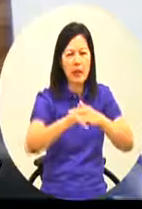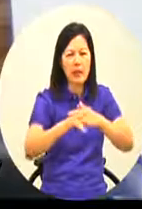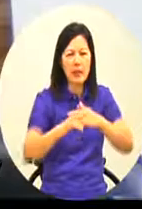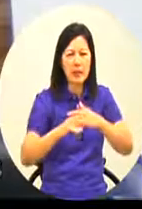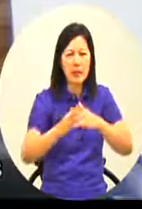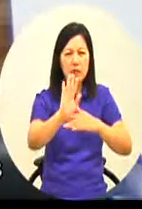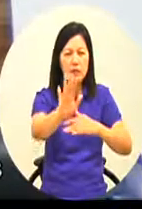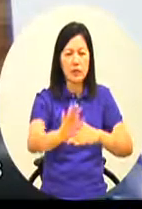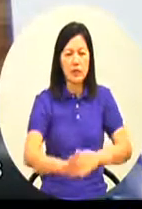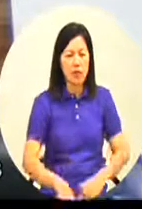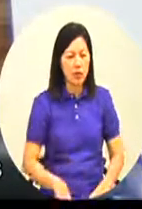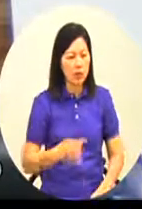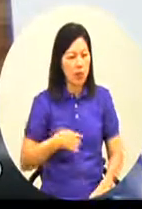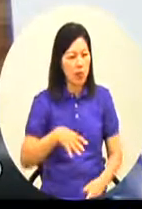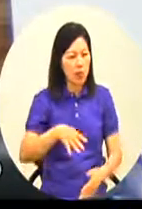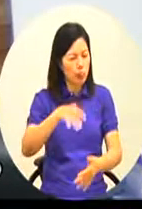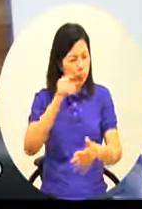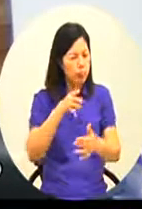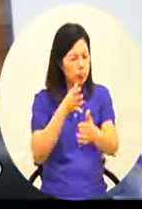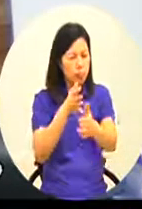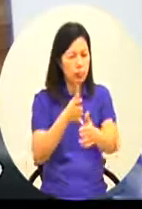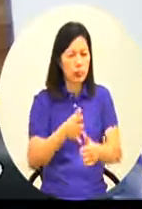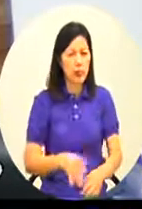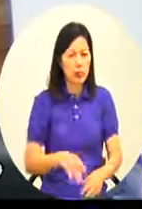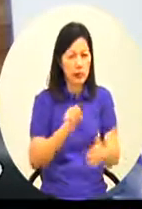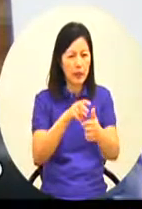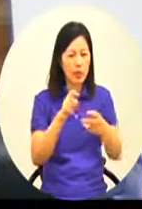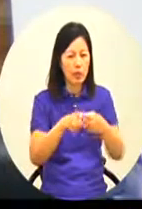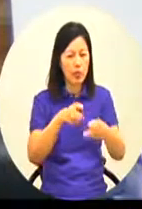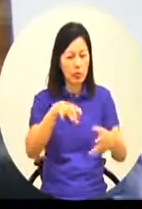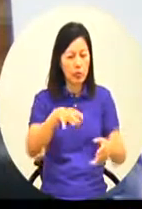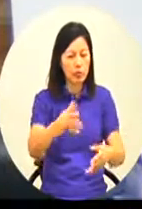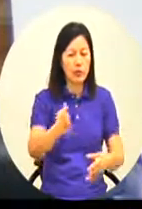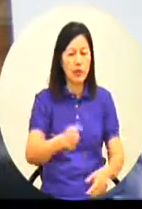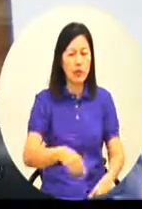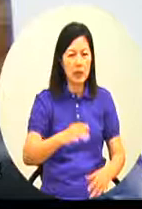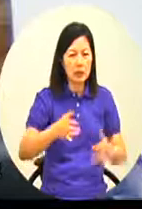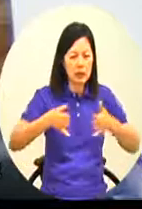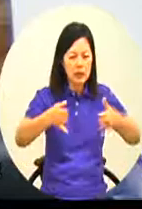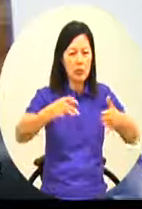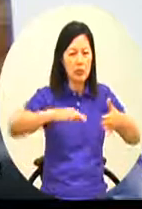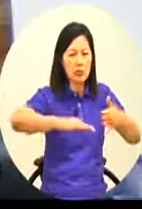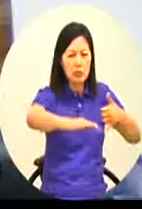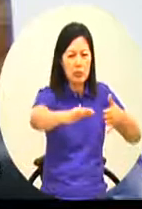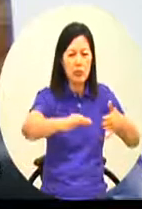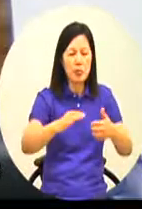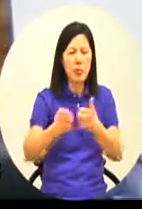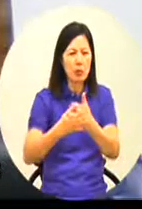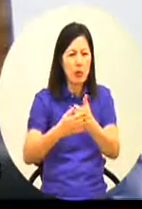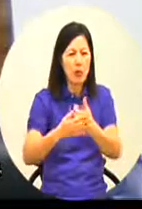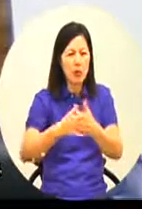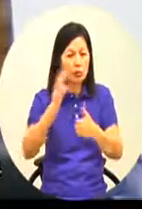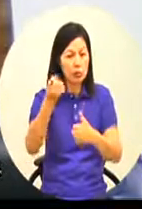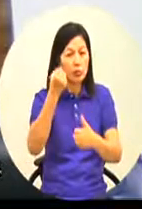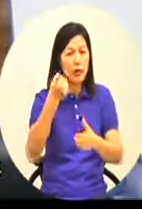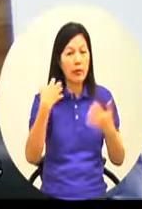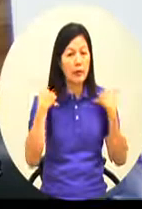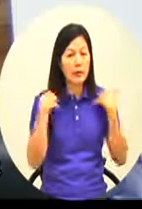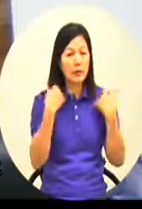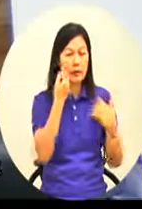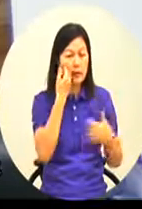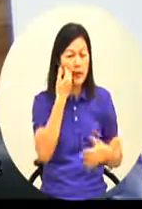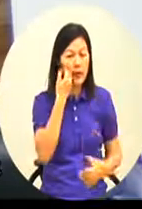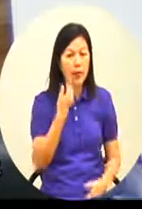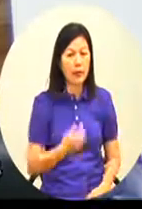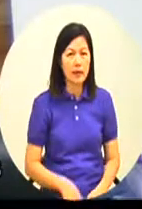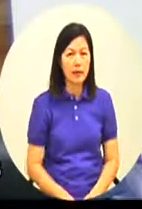堆。我想先请问一下我们养工处长，这一条道路的维护权责是在哪一个